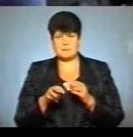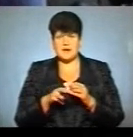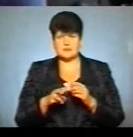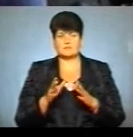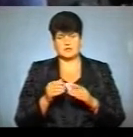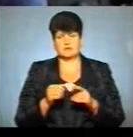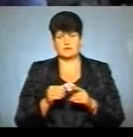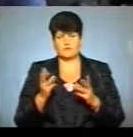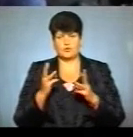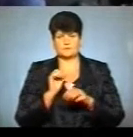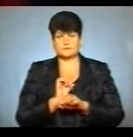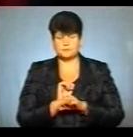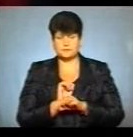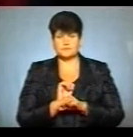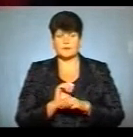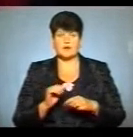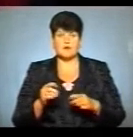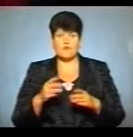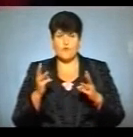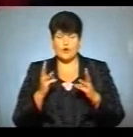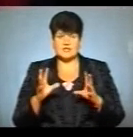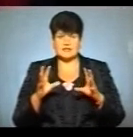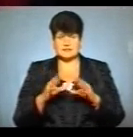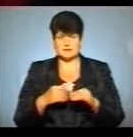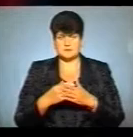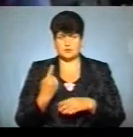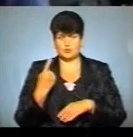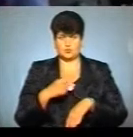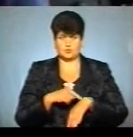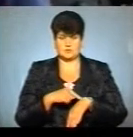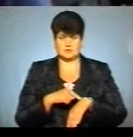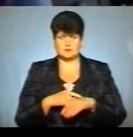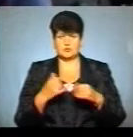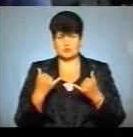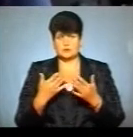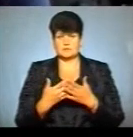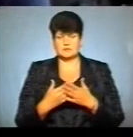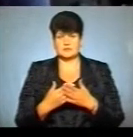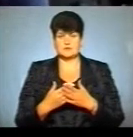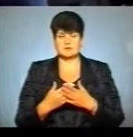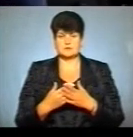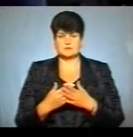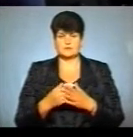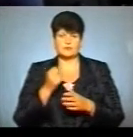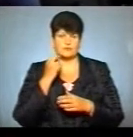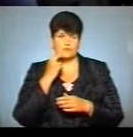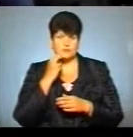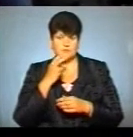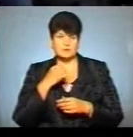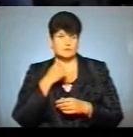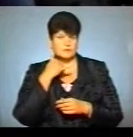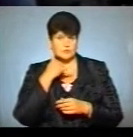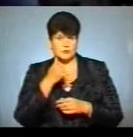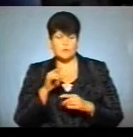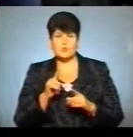речниці пожежно-рятувальної служби Ірини Крупи, вогонь гасили близько години. Сьогодні близько опівдня до рятувальників надійшло